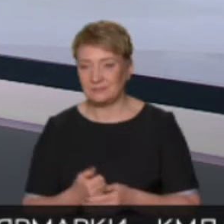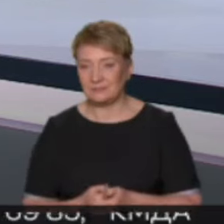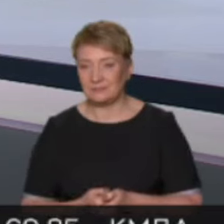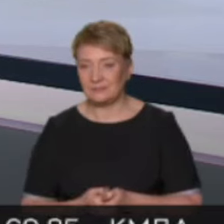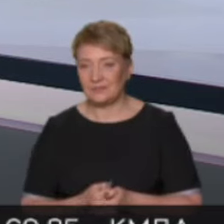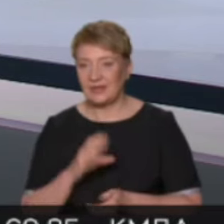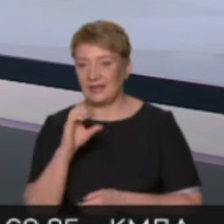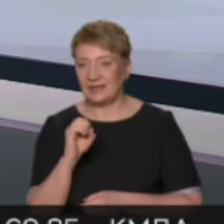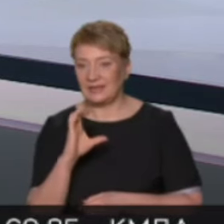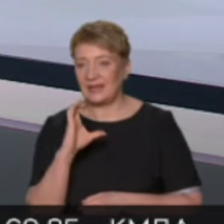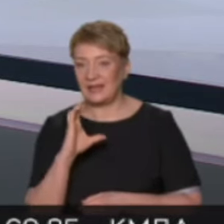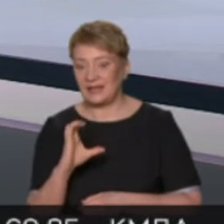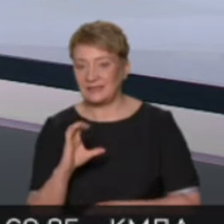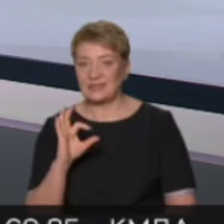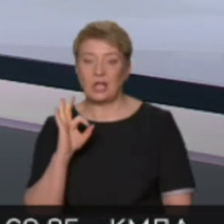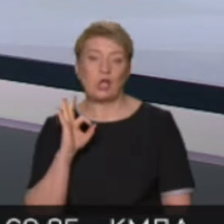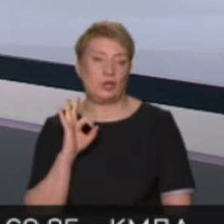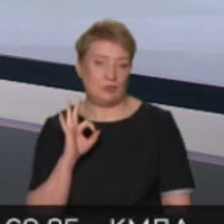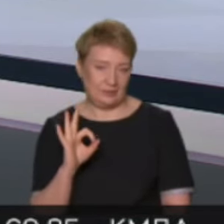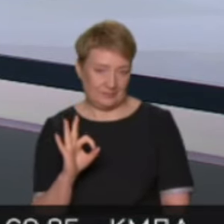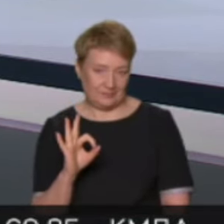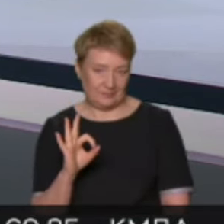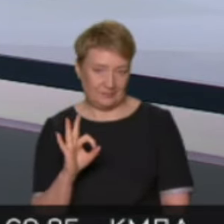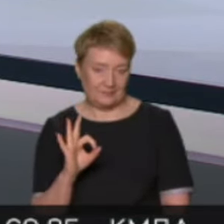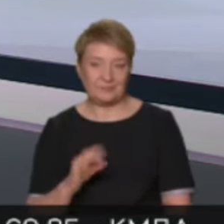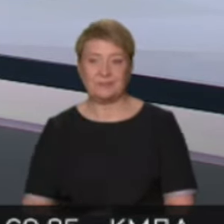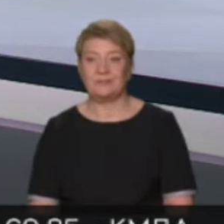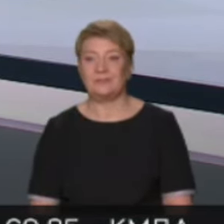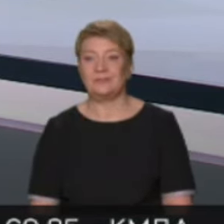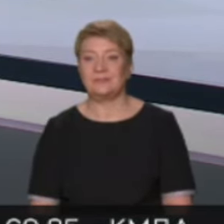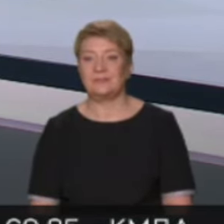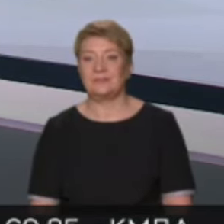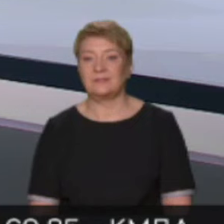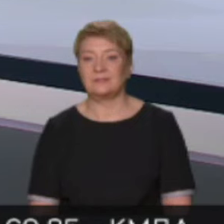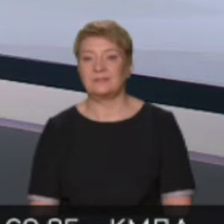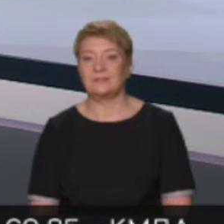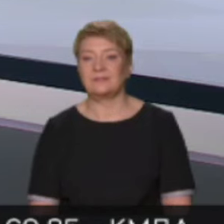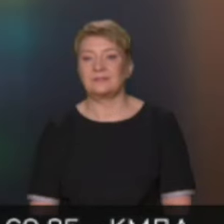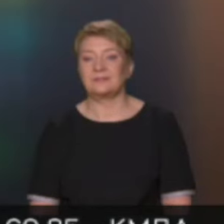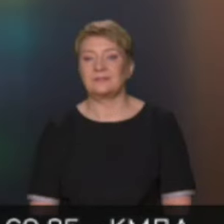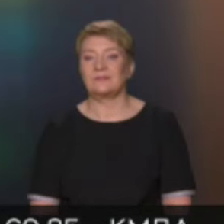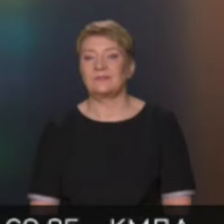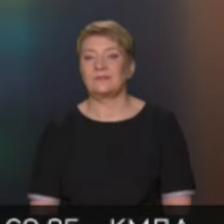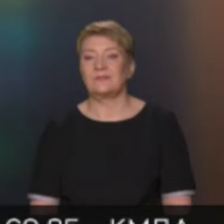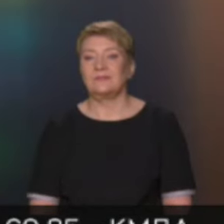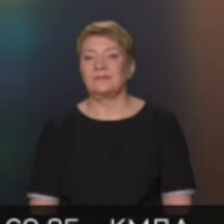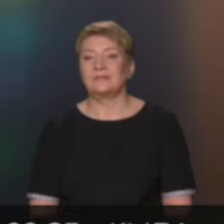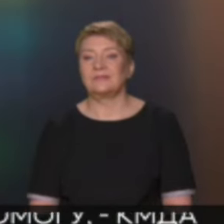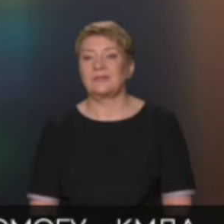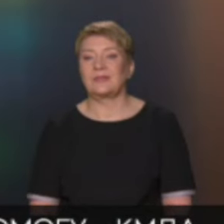«Європейська солідарність» 0 поставили на 0. Ну що? По нулях. По нулях.